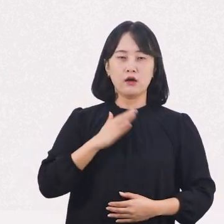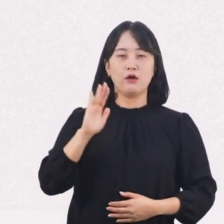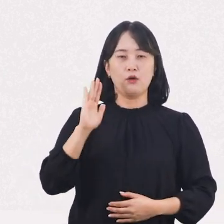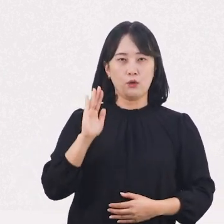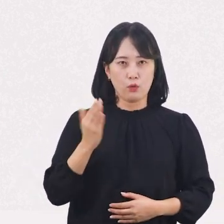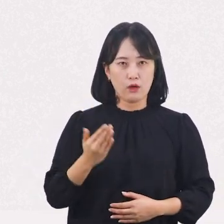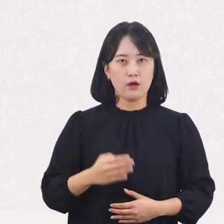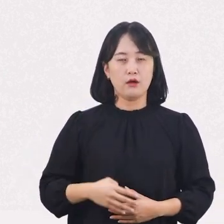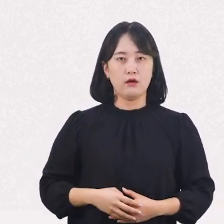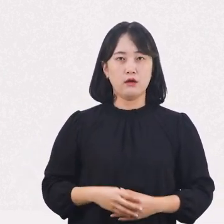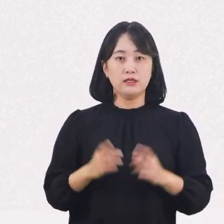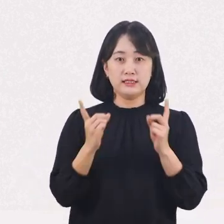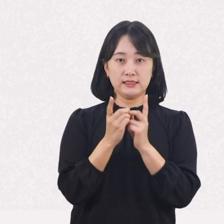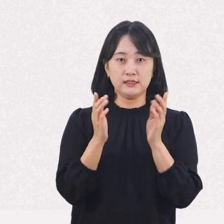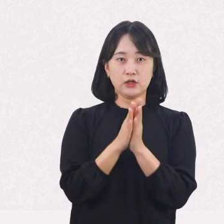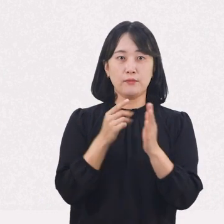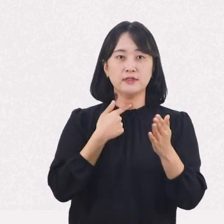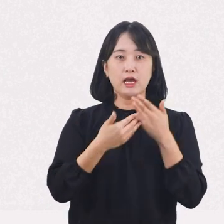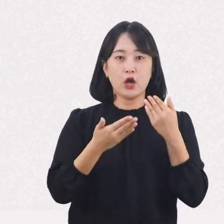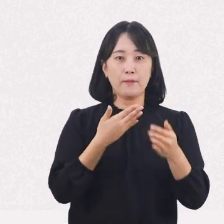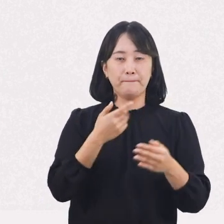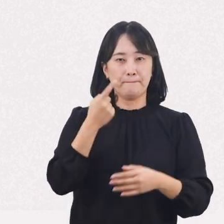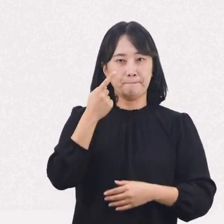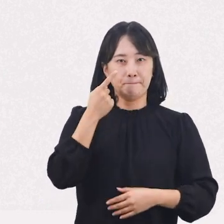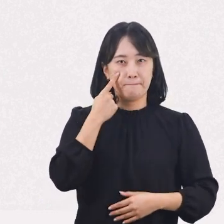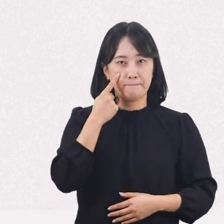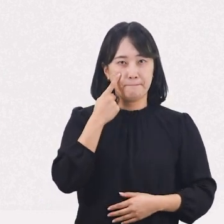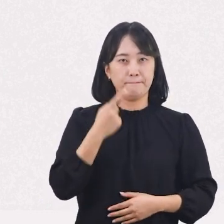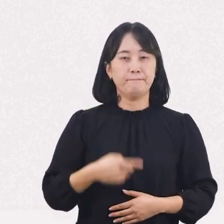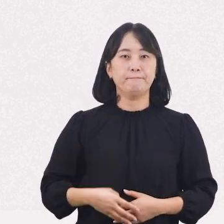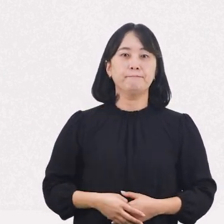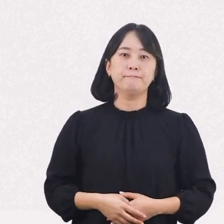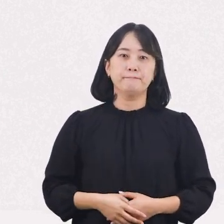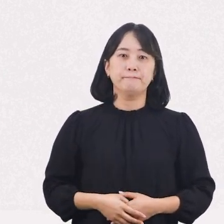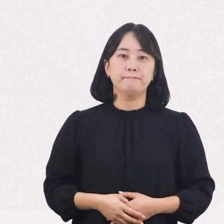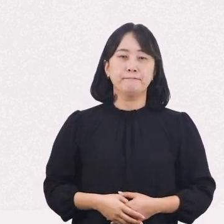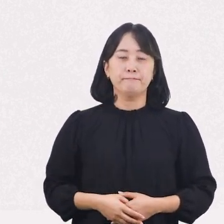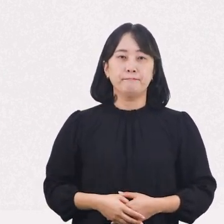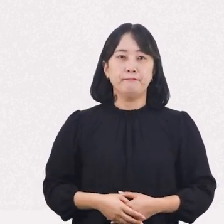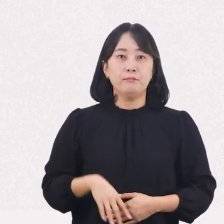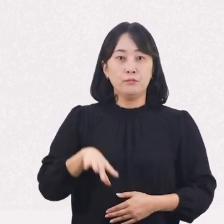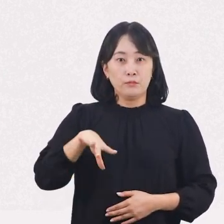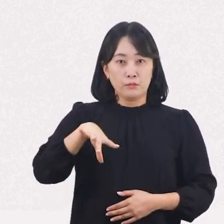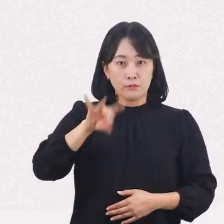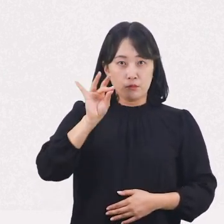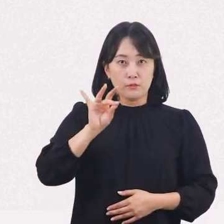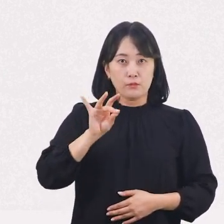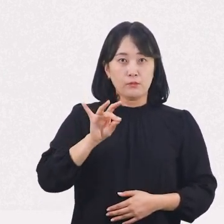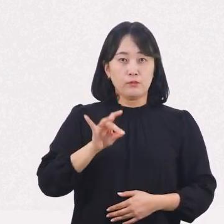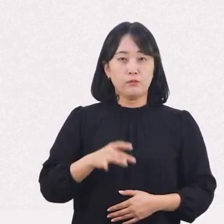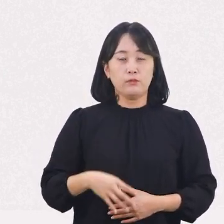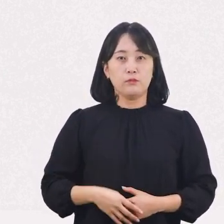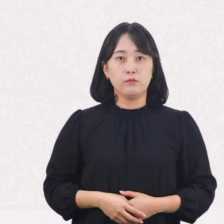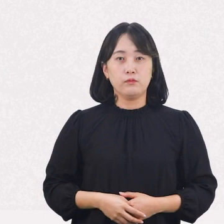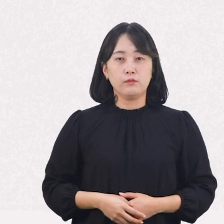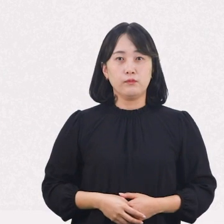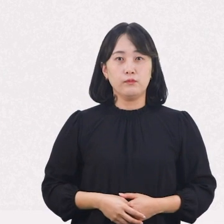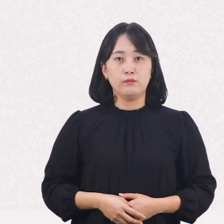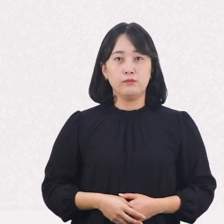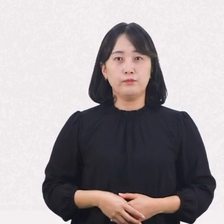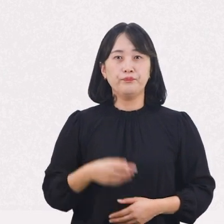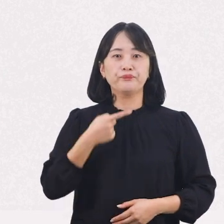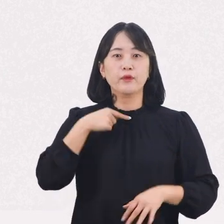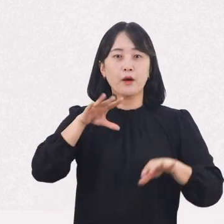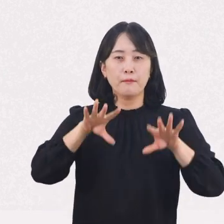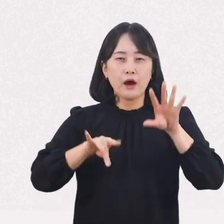물 깃는 상황을 직접 체험해보는 활동으로 구성하였습니다. 먼저 도입에서는 이전차 시에 찍은